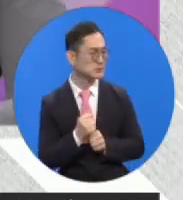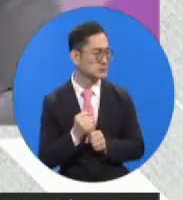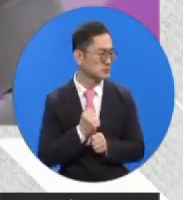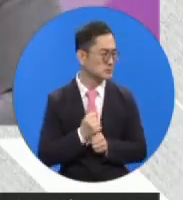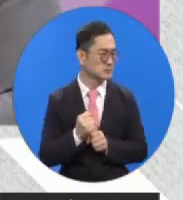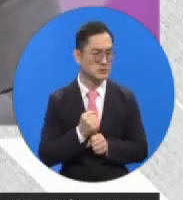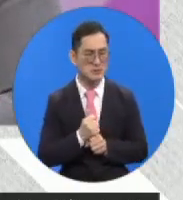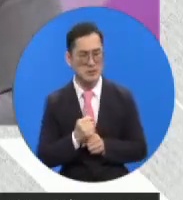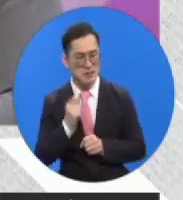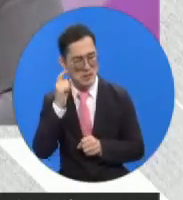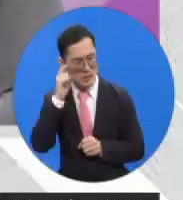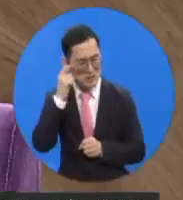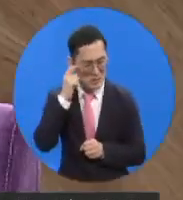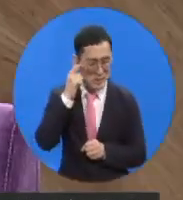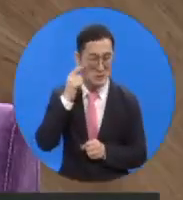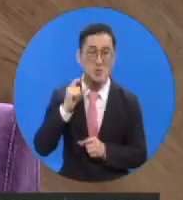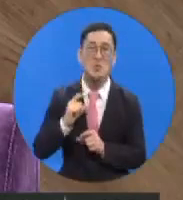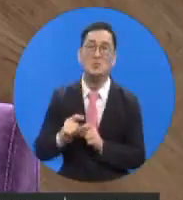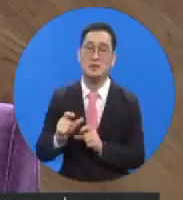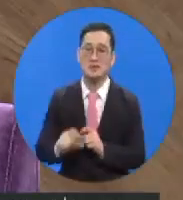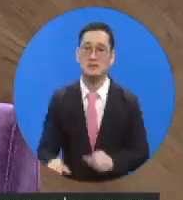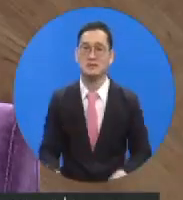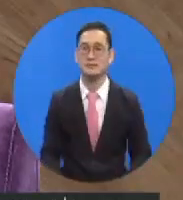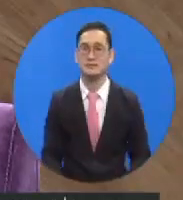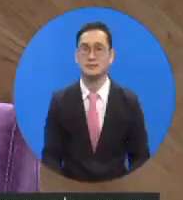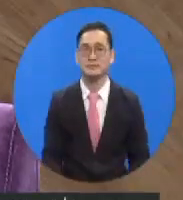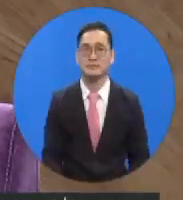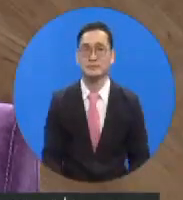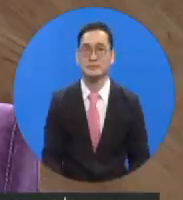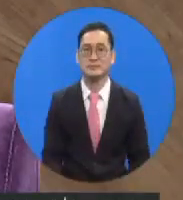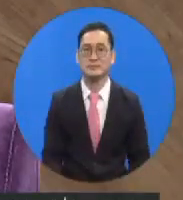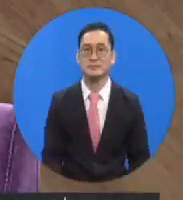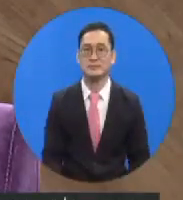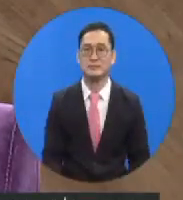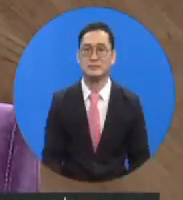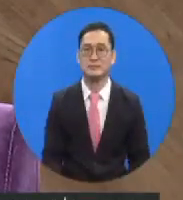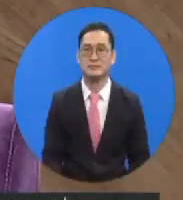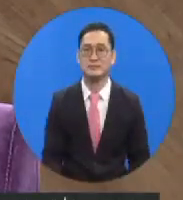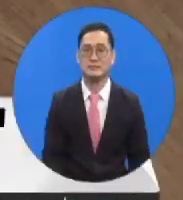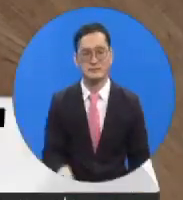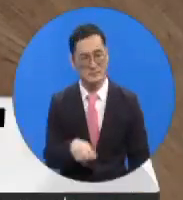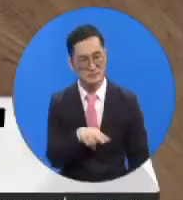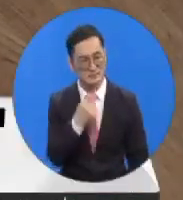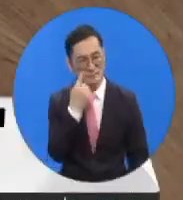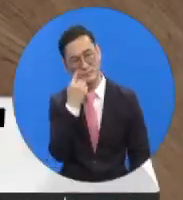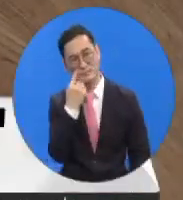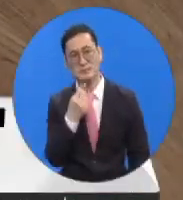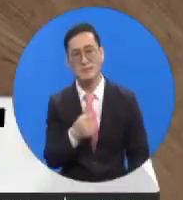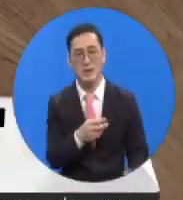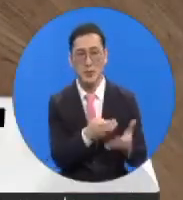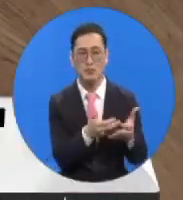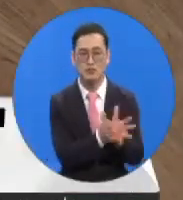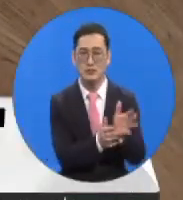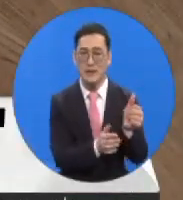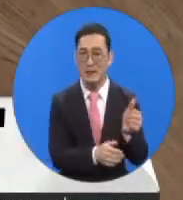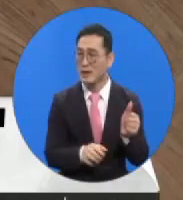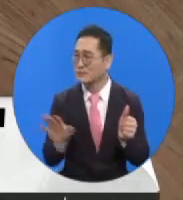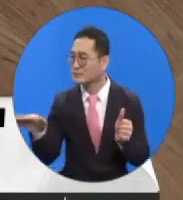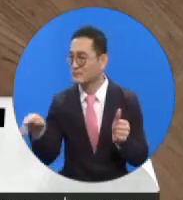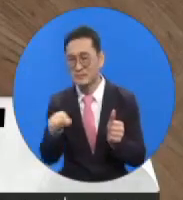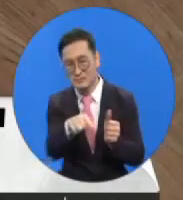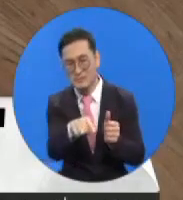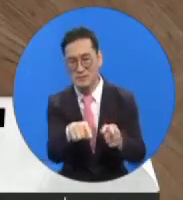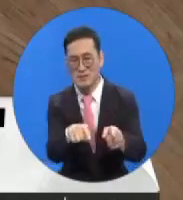어저께 윤 총장이 국감에서 했던 발언들 중에 저 메시지 하나가 가장 기억에 많이 남았습니다. 법무부 장관이 어떻게 하면 선처가 될 수